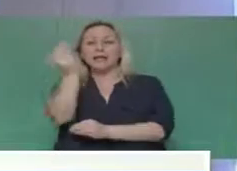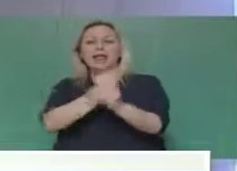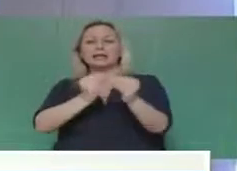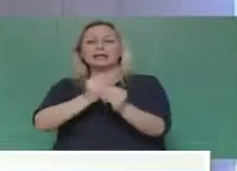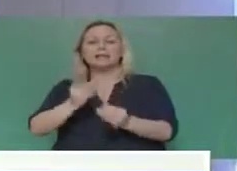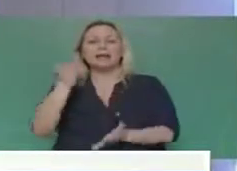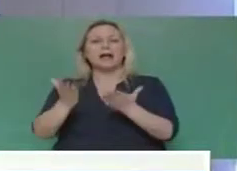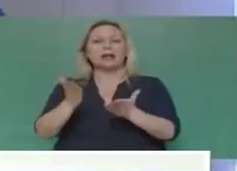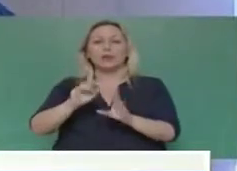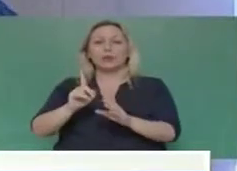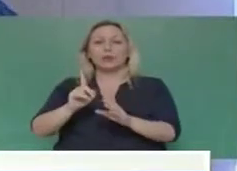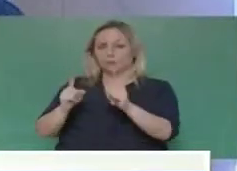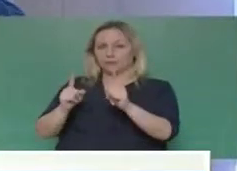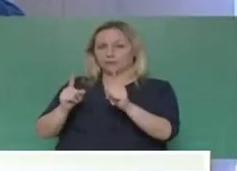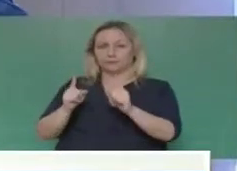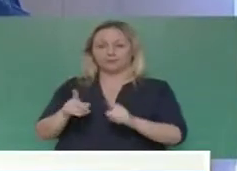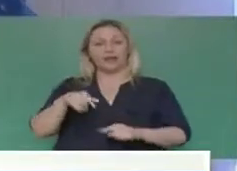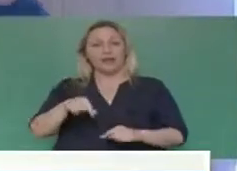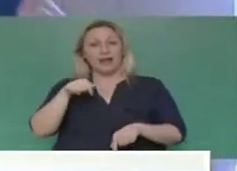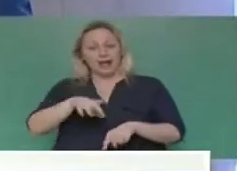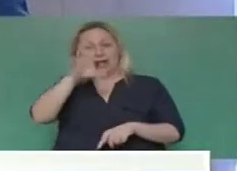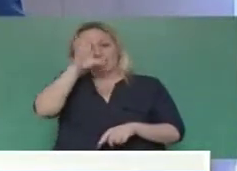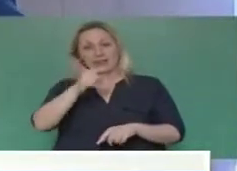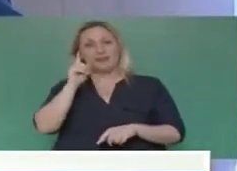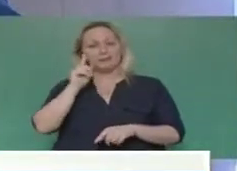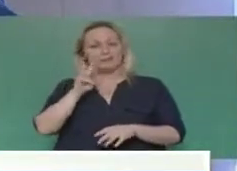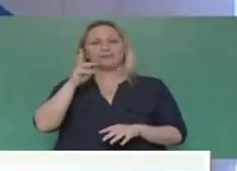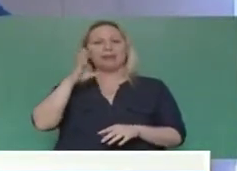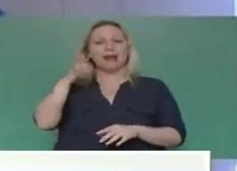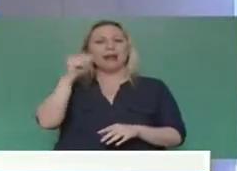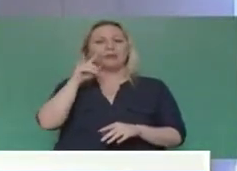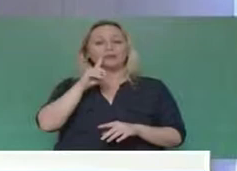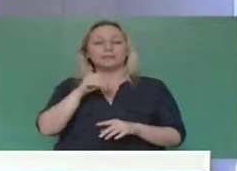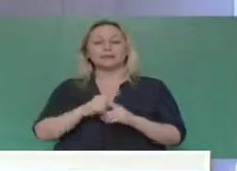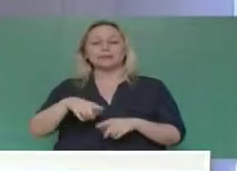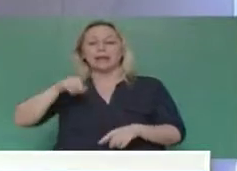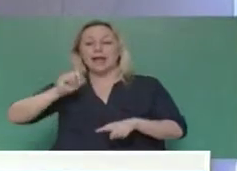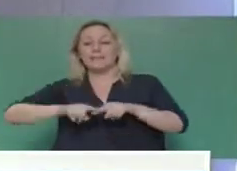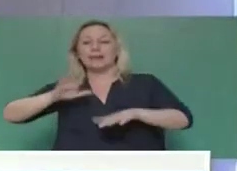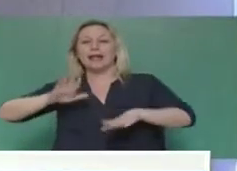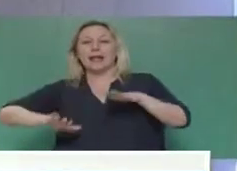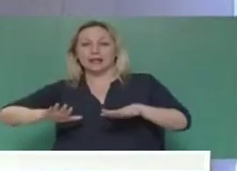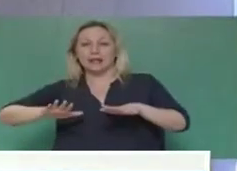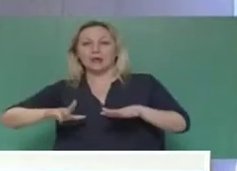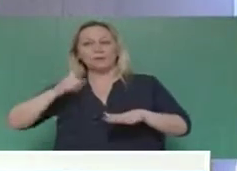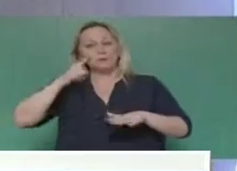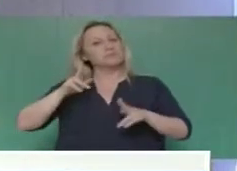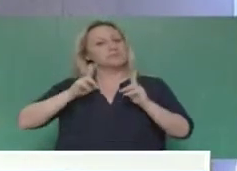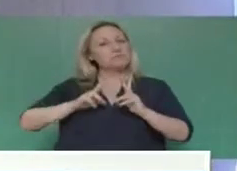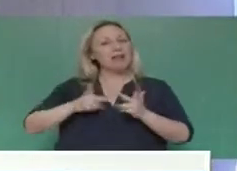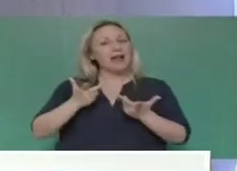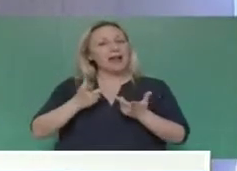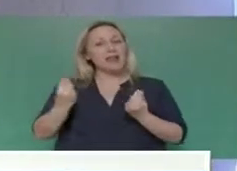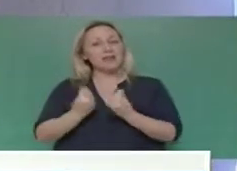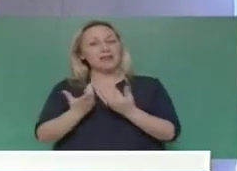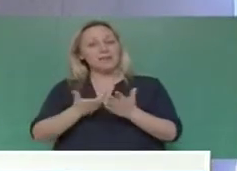στα αυτιά όλων μας. Είναι αλήθεια αυτό. Ζούμε σε μια εποχή που η χώρα χρειάζεται τη θετική συνδρομή της αυτοδιοίκησης για να σταματήσει